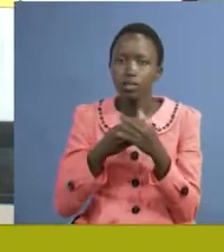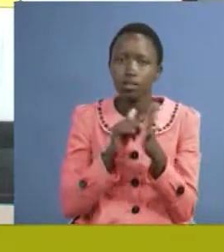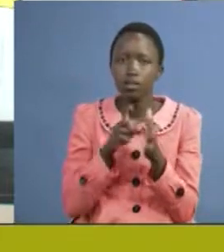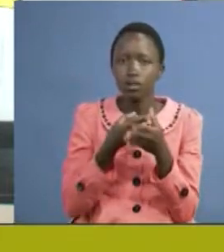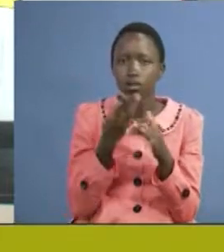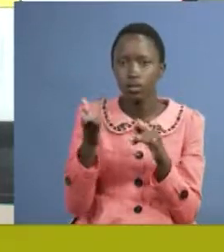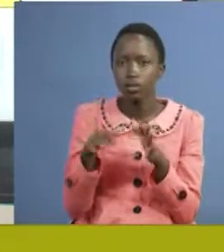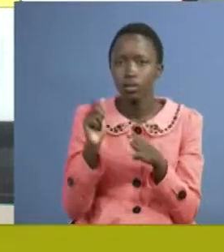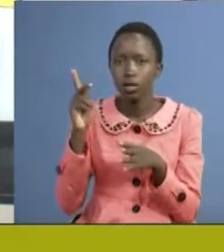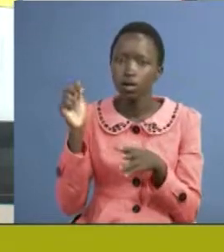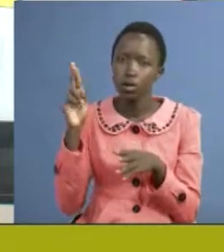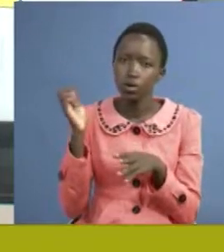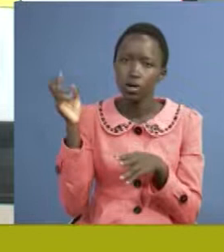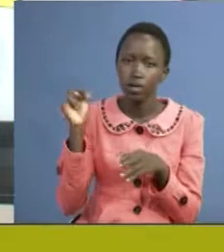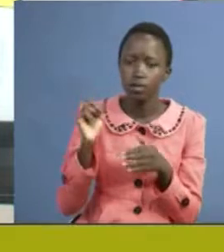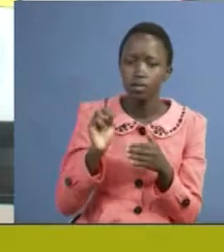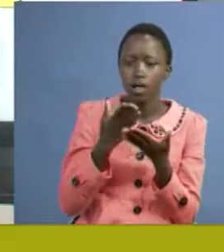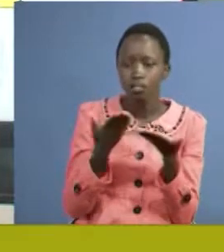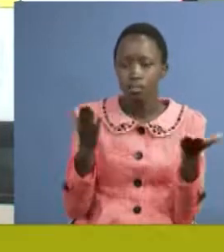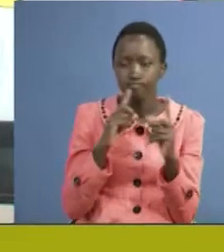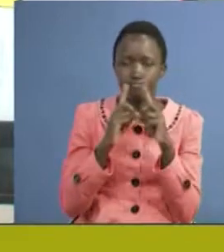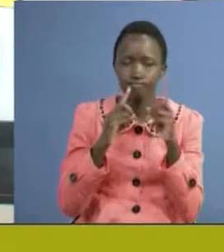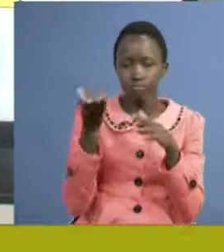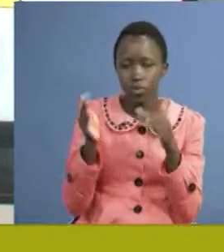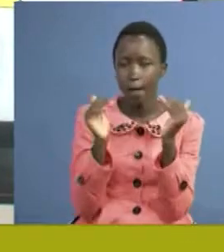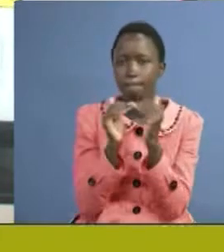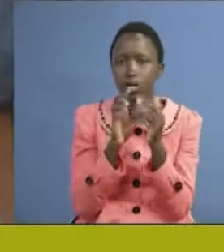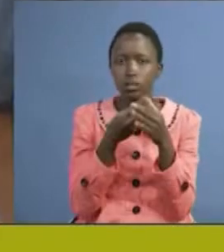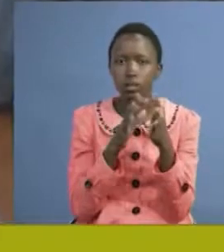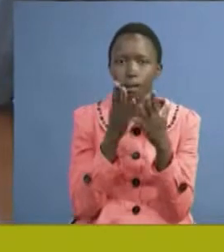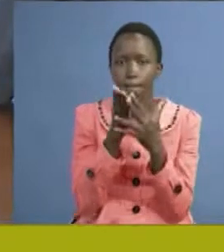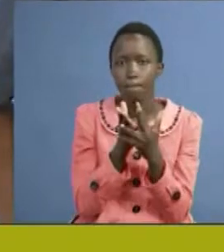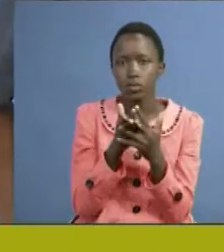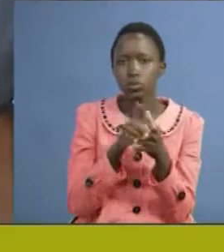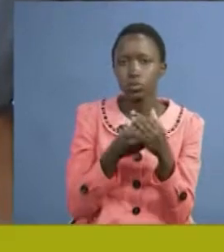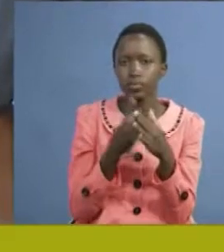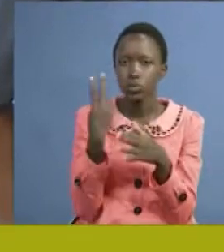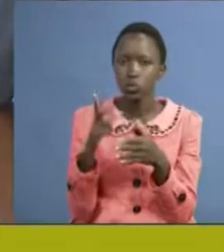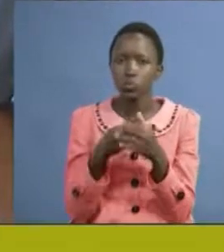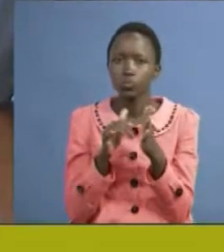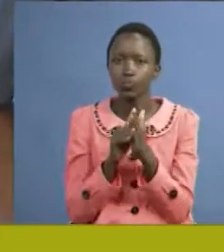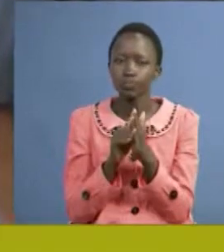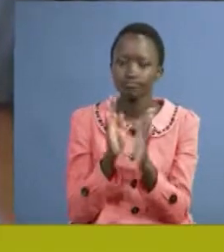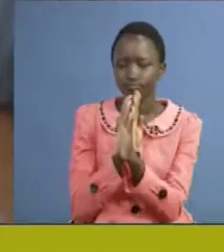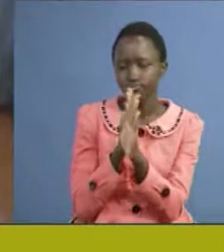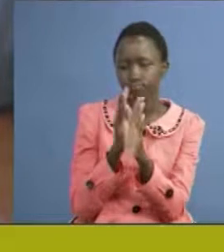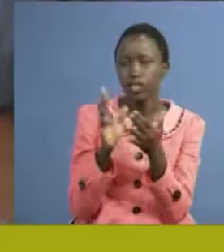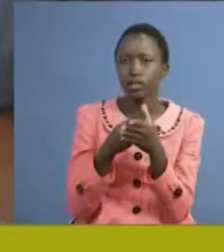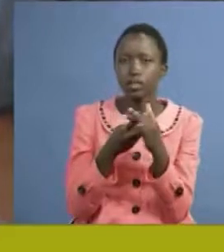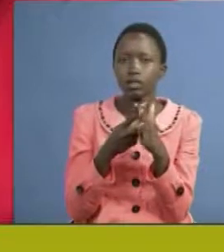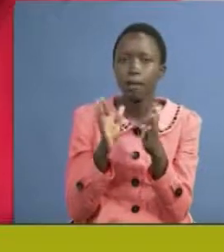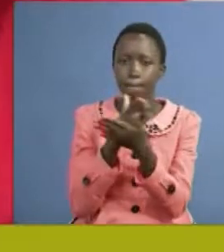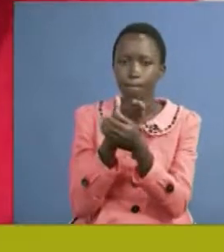katika makao yake Karen. Mambo yaliyojadiliwa katika mkutano huo baina ya viongozi hawa yamesalia fiche. Naibu